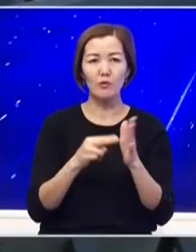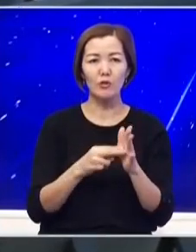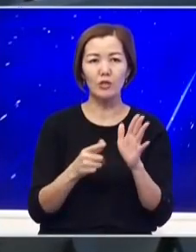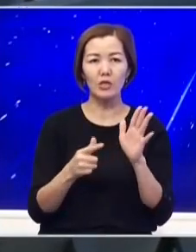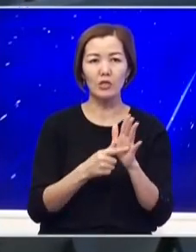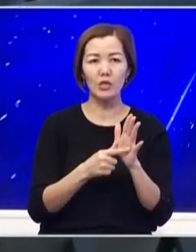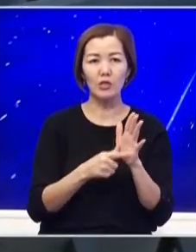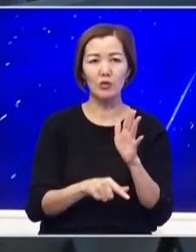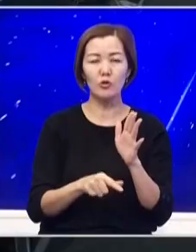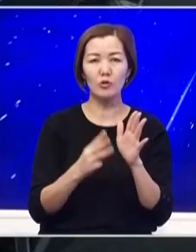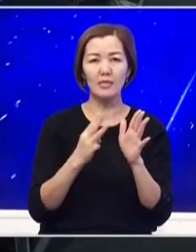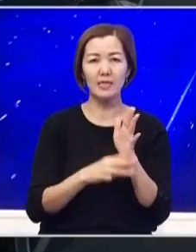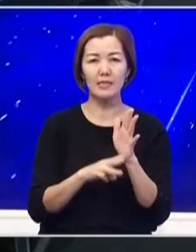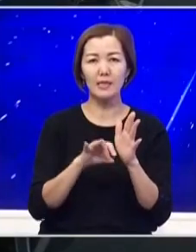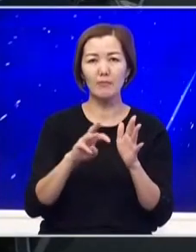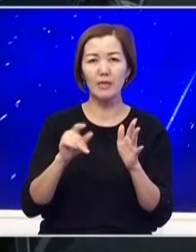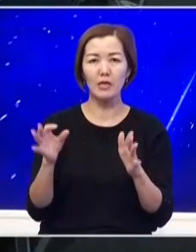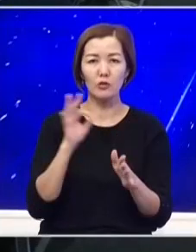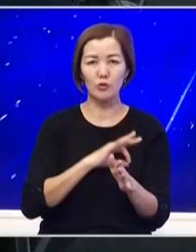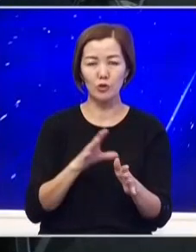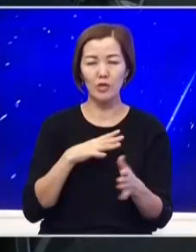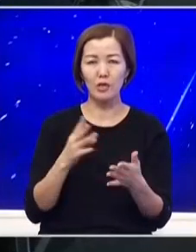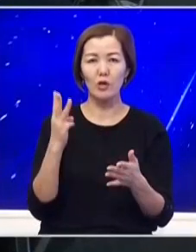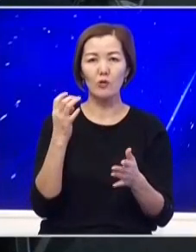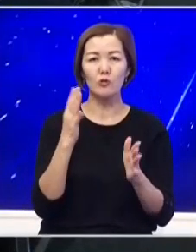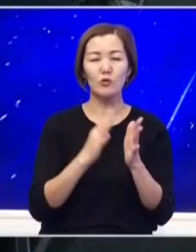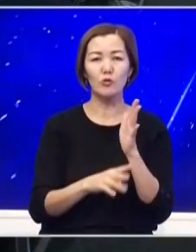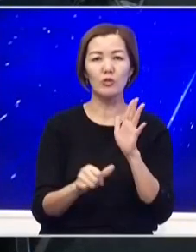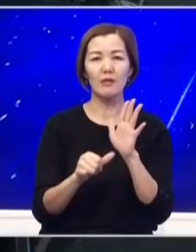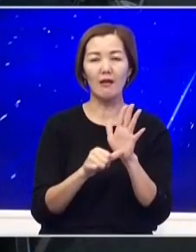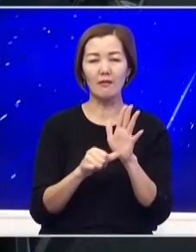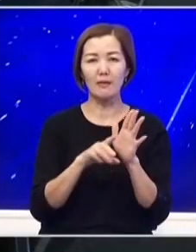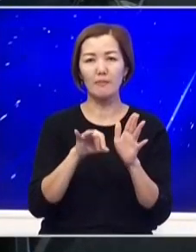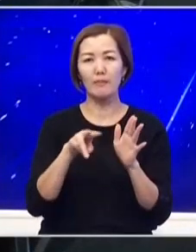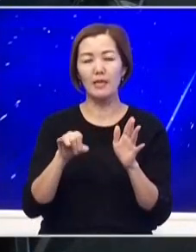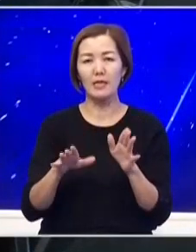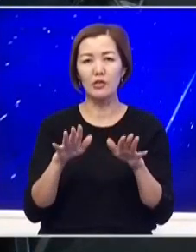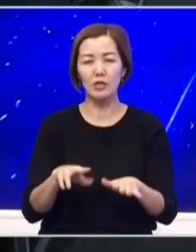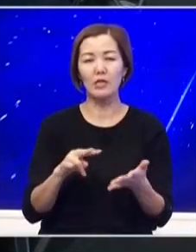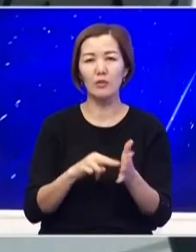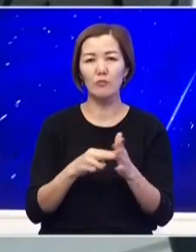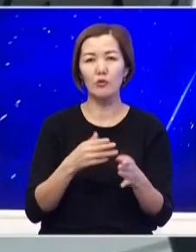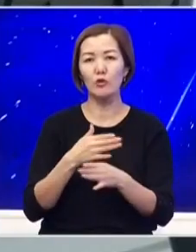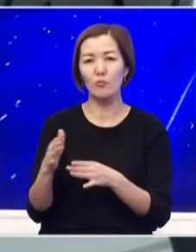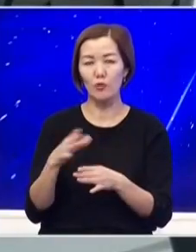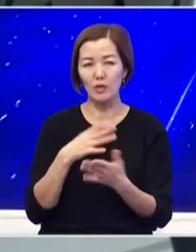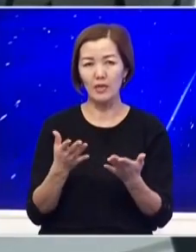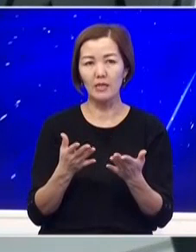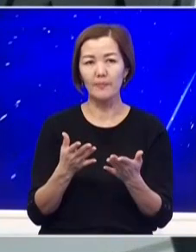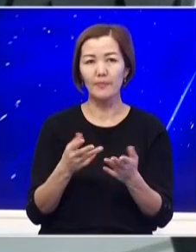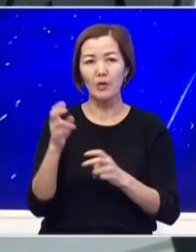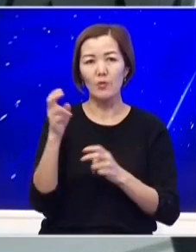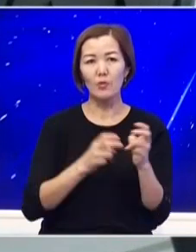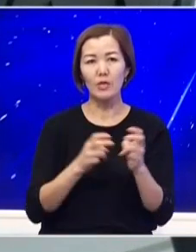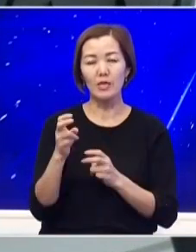780 миллиард теңгенің түсімі түсті. Оның 396 миллиарды жергілікті бюджетке бағытталған. Сонымен қатар